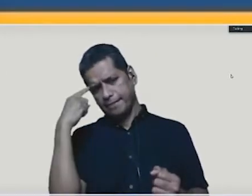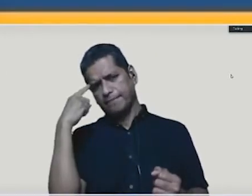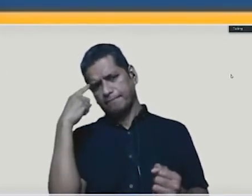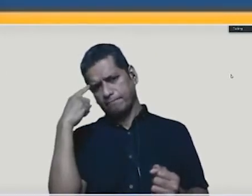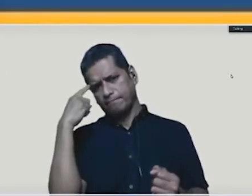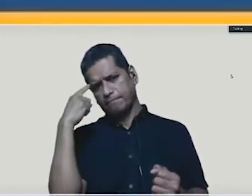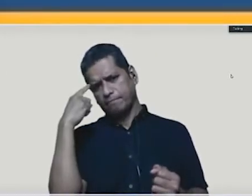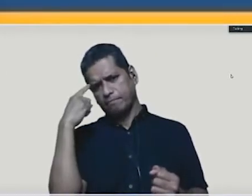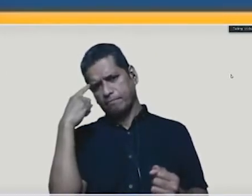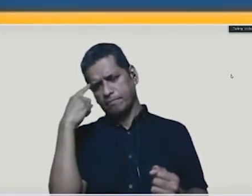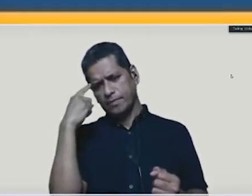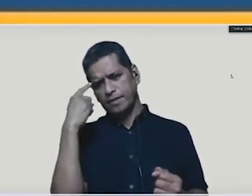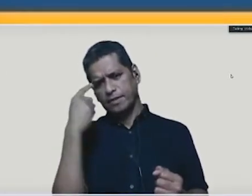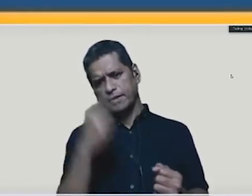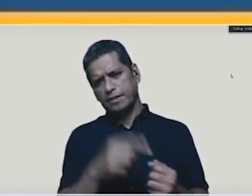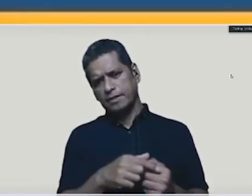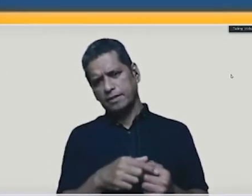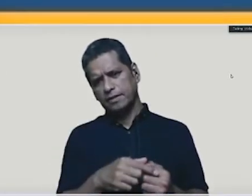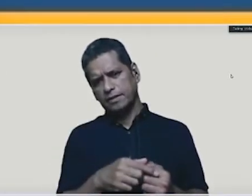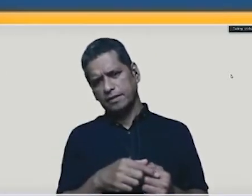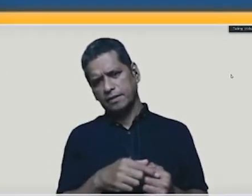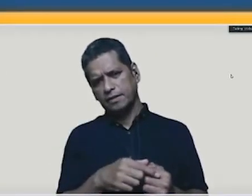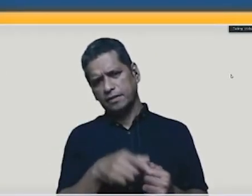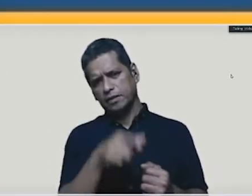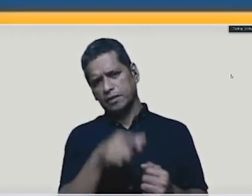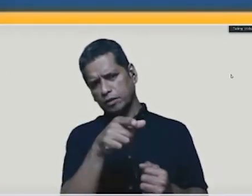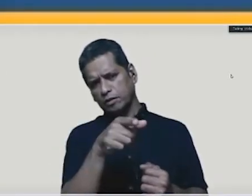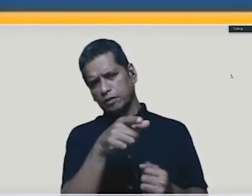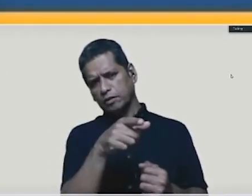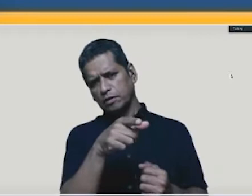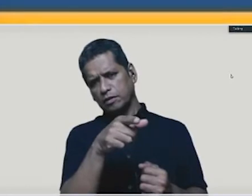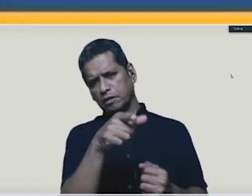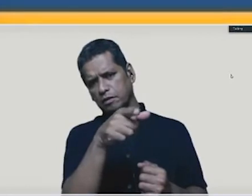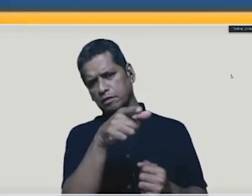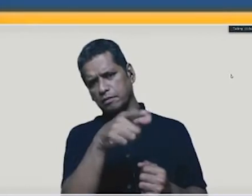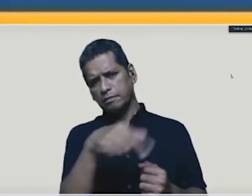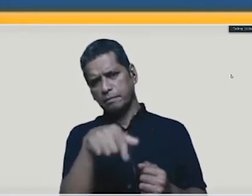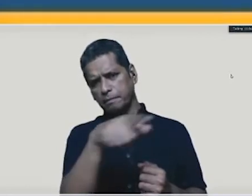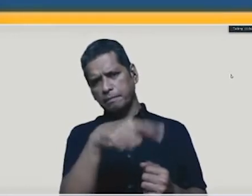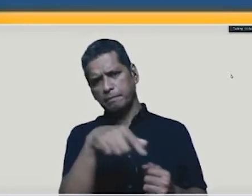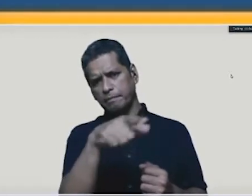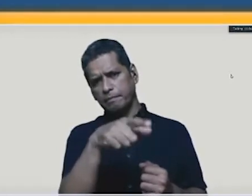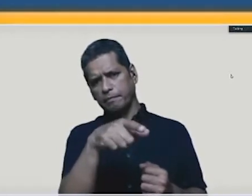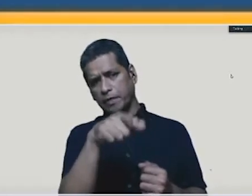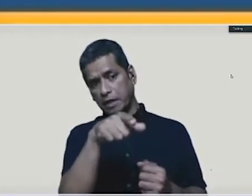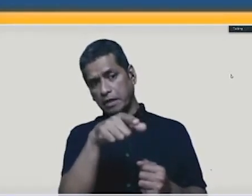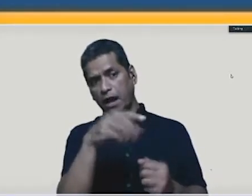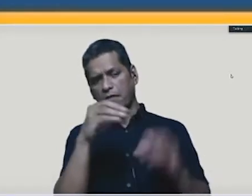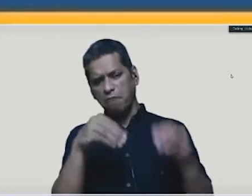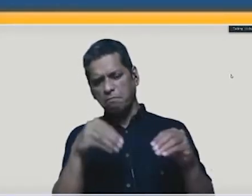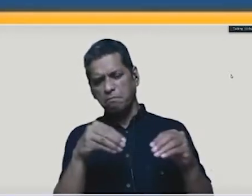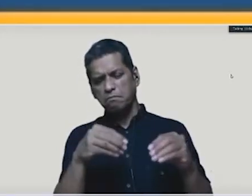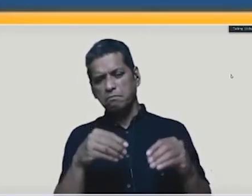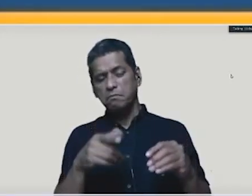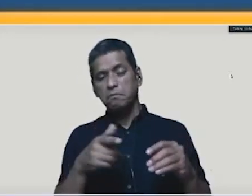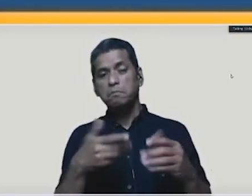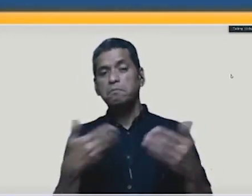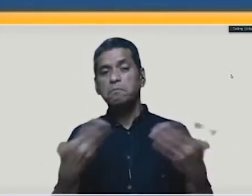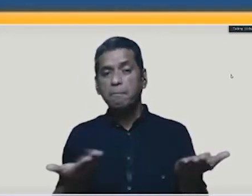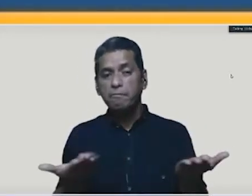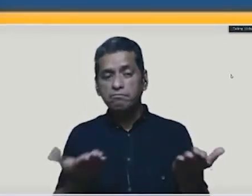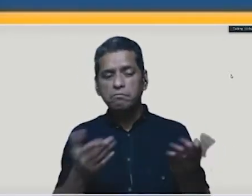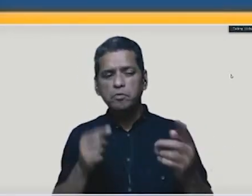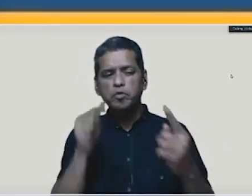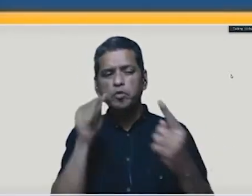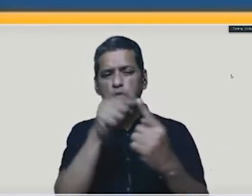ayam-ayam ini sedang meluncur menuju kepada pembantaian beberapa waktu berikutnya